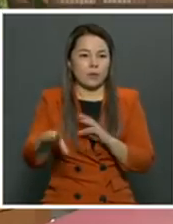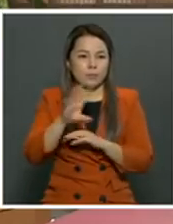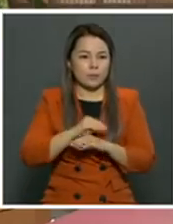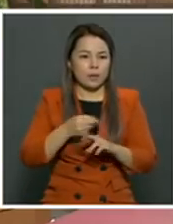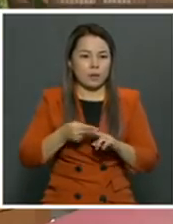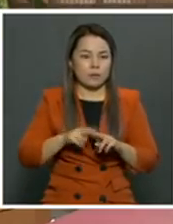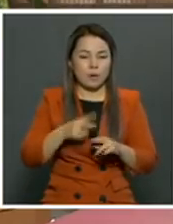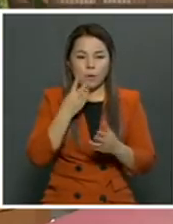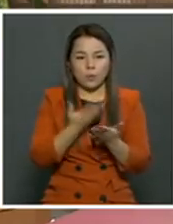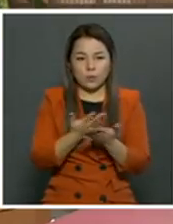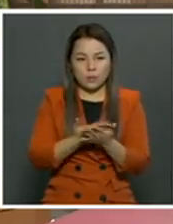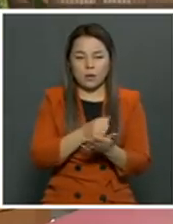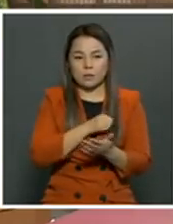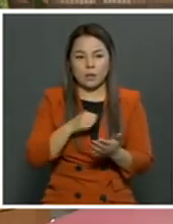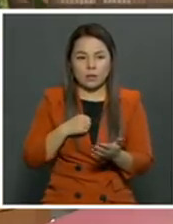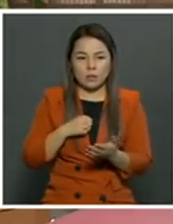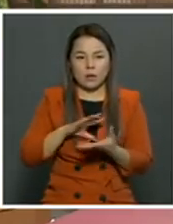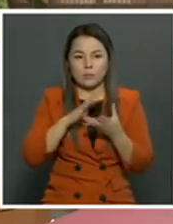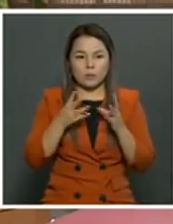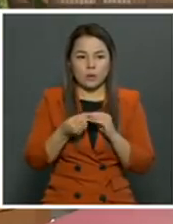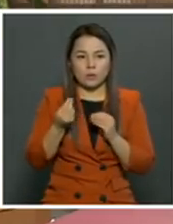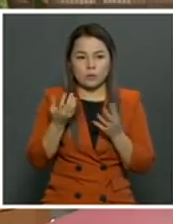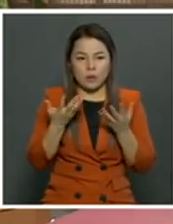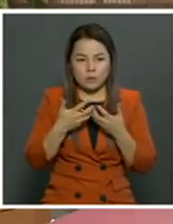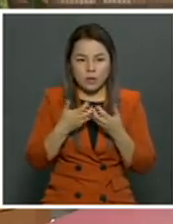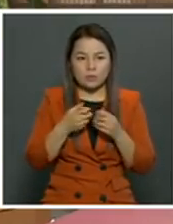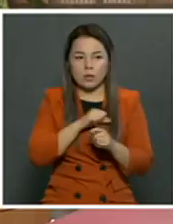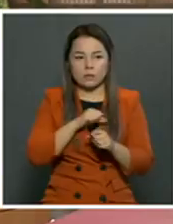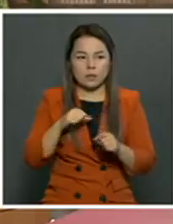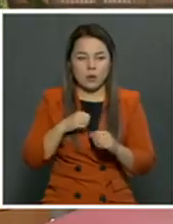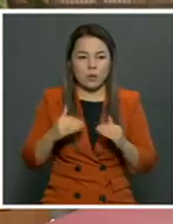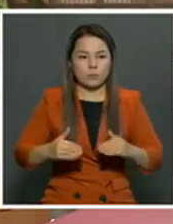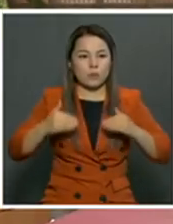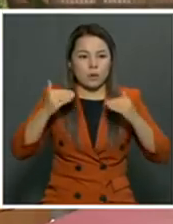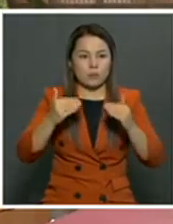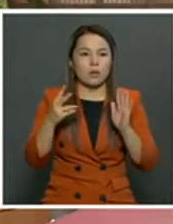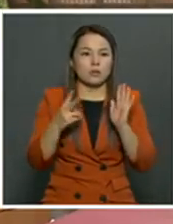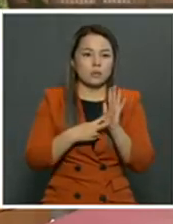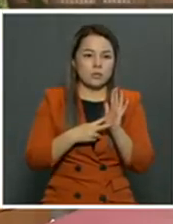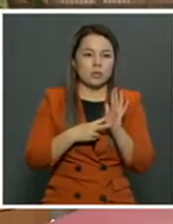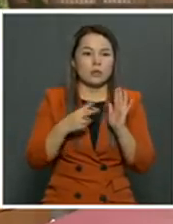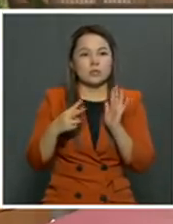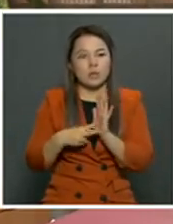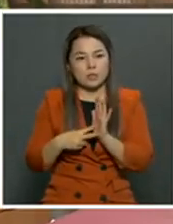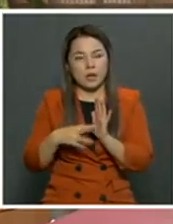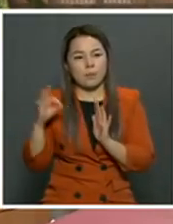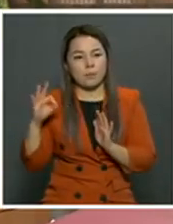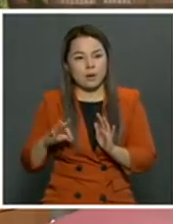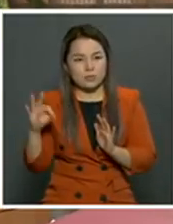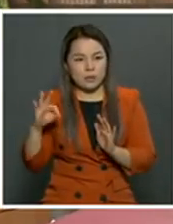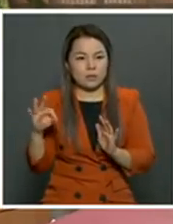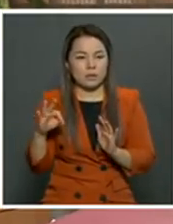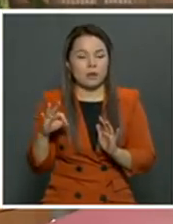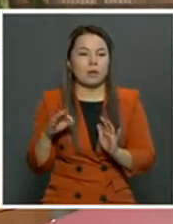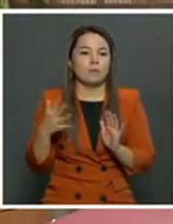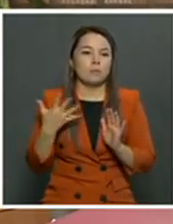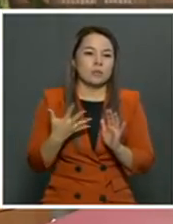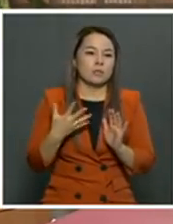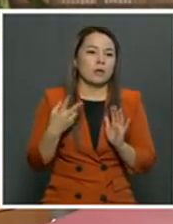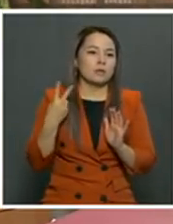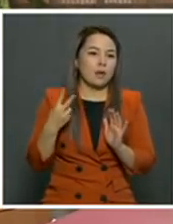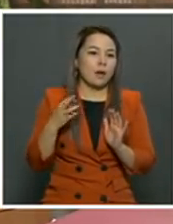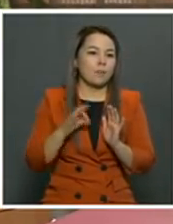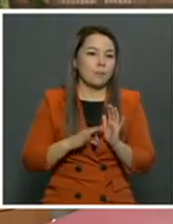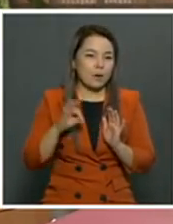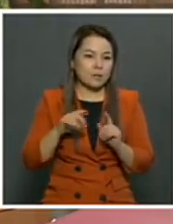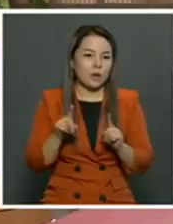осы көрсеткіштер саны анағұрлым өсті, яғни 7.7%-ға мөлшермен